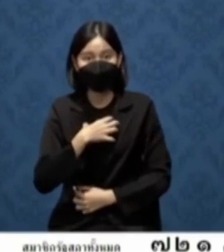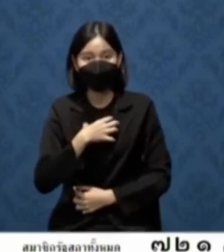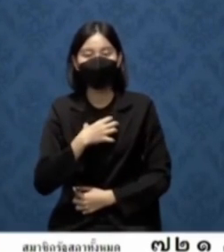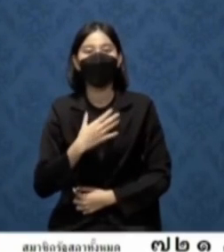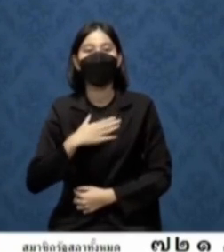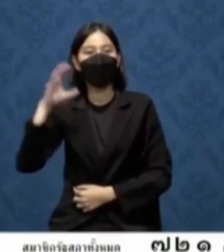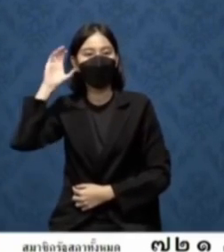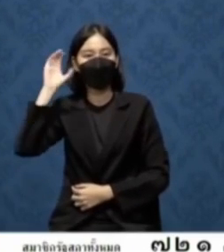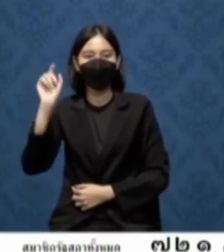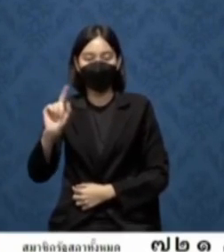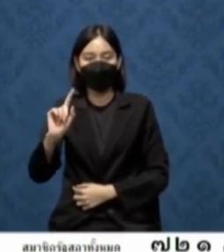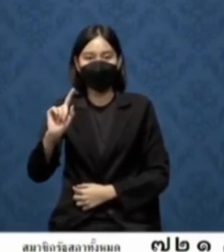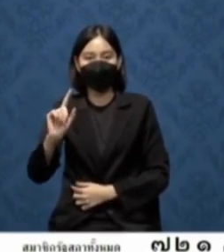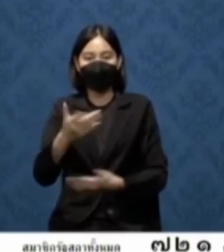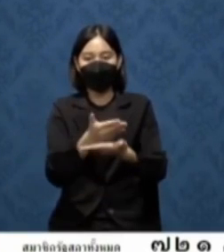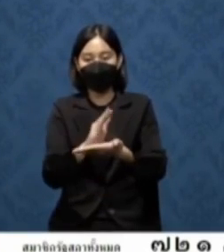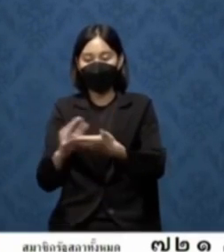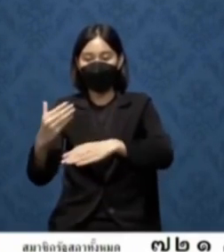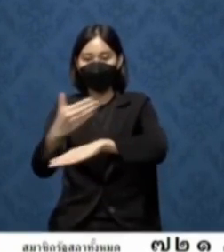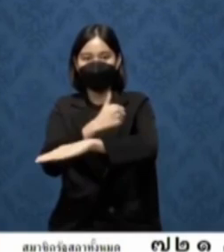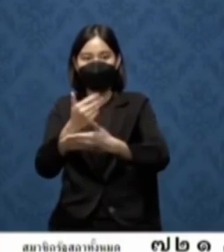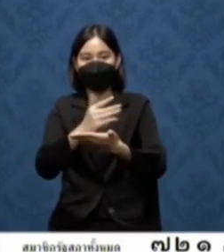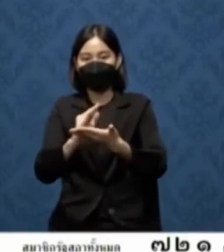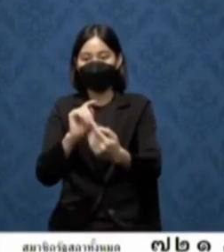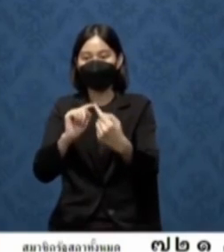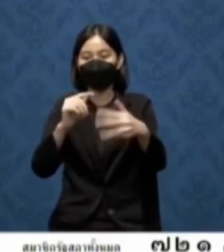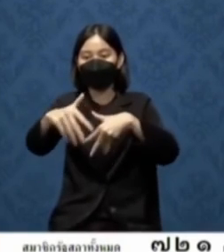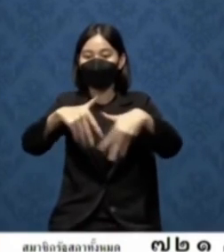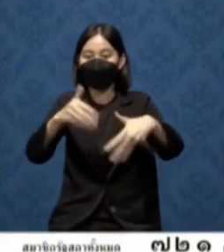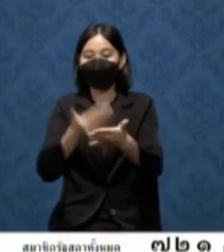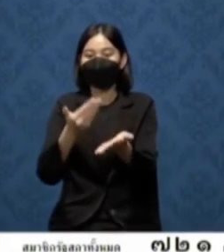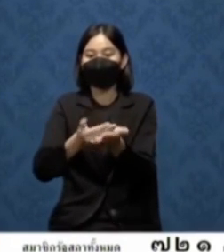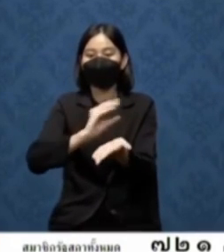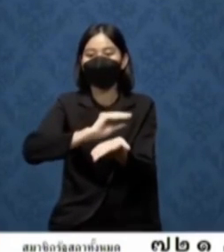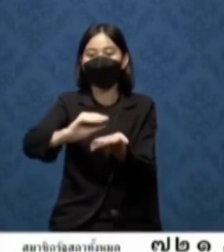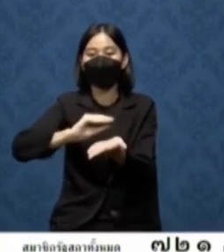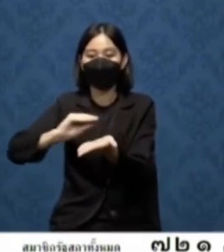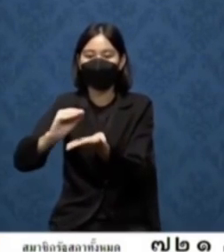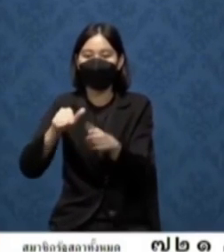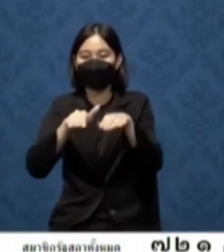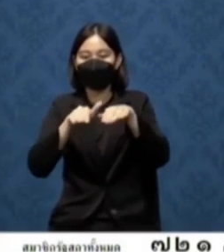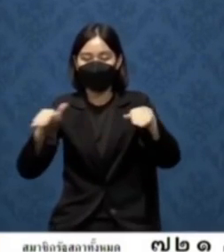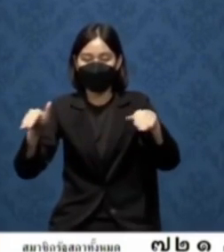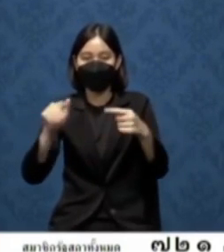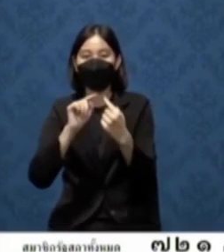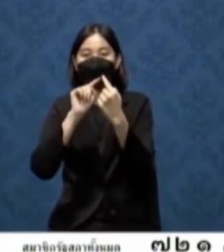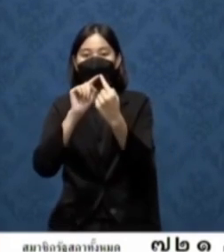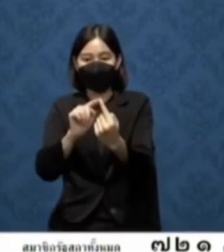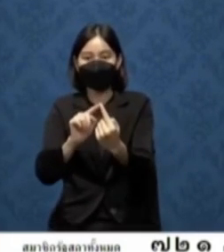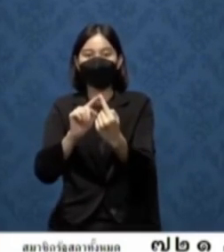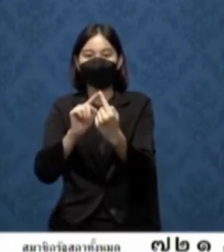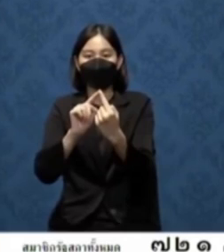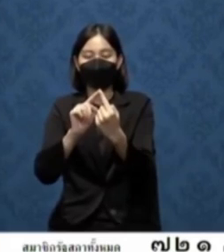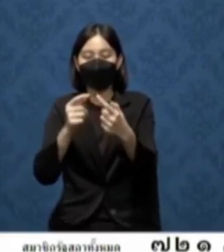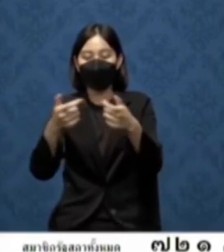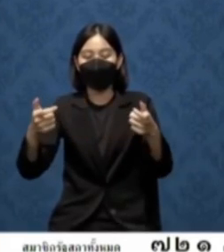มเชื่อว่าการแบ่งสรรอำนาจให้ท้องถิ่นการจัดสรรงบจัดสรรงบประมาณให้เป็นธรรมตามร่างปลดล็อกท้องถิ่นนี้